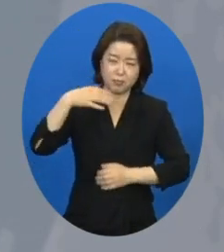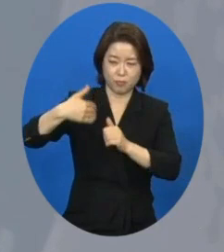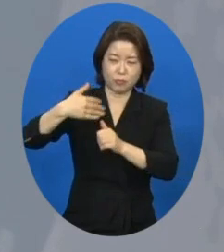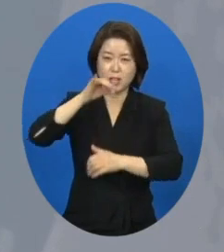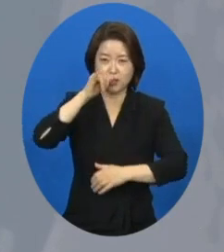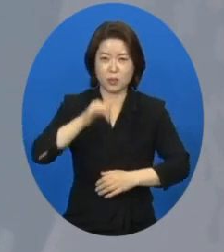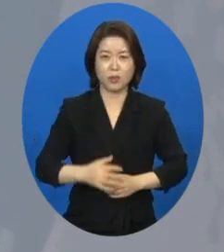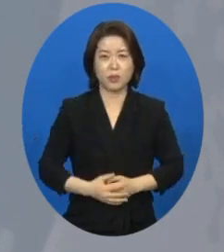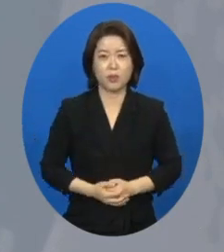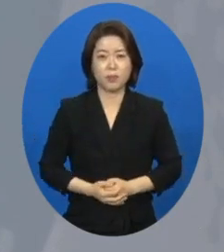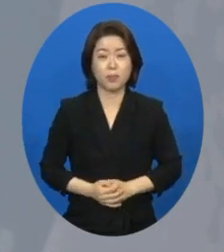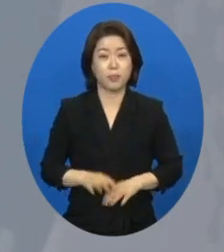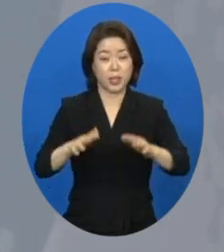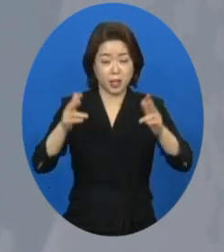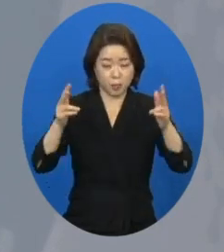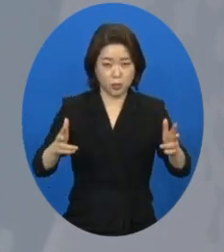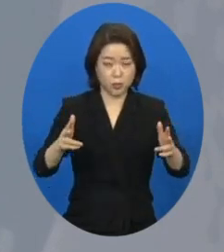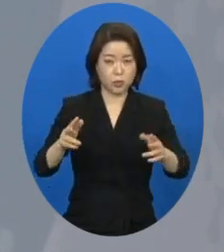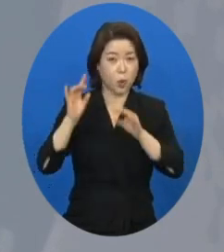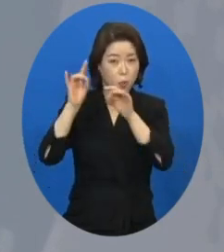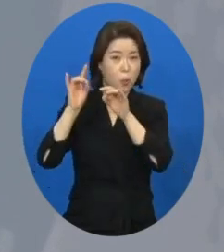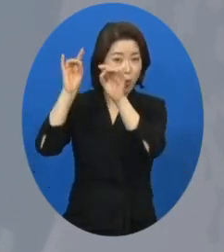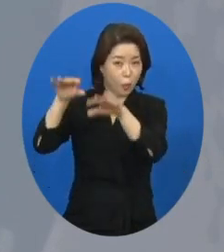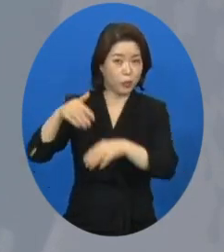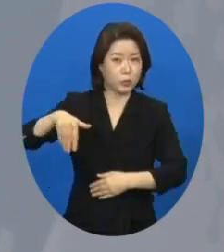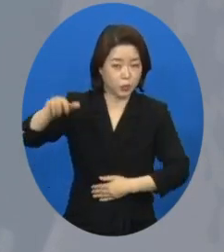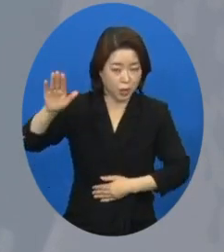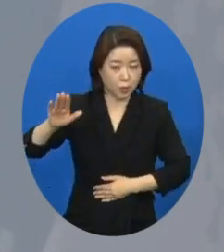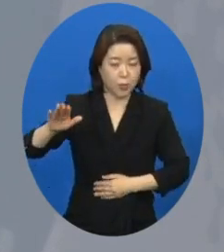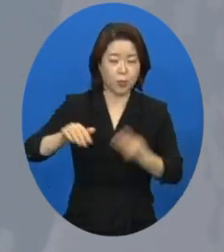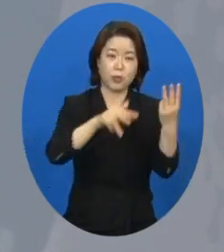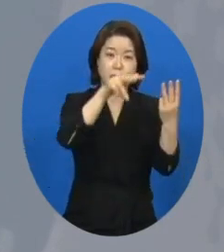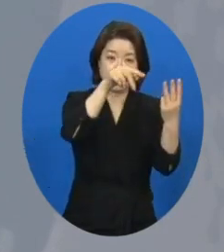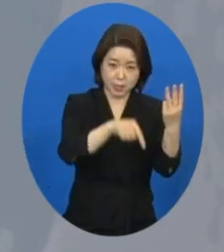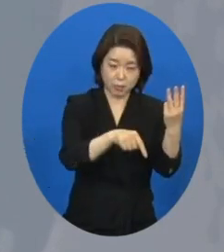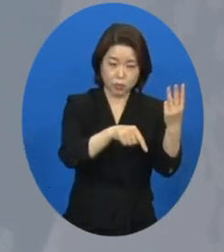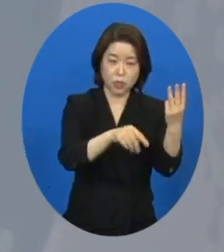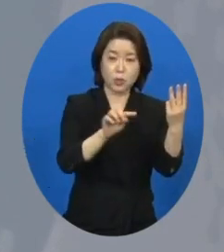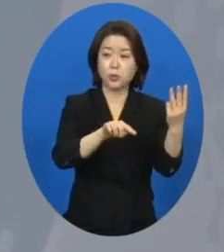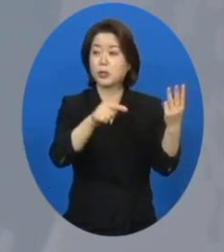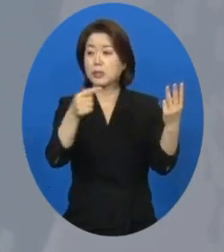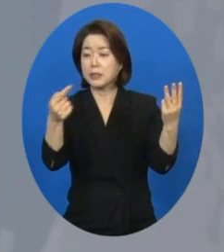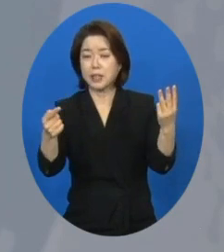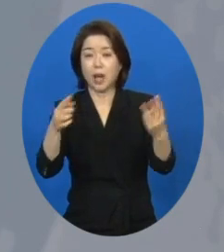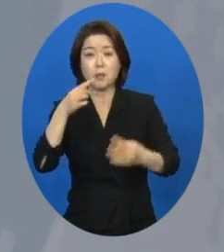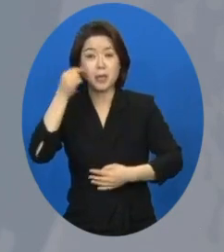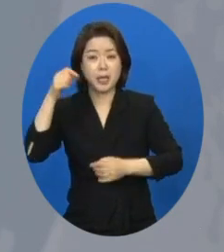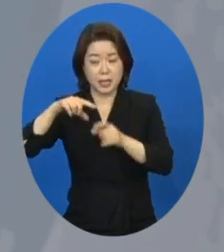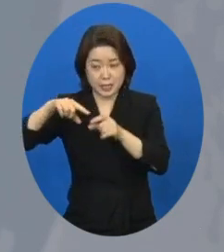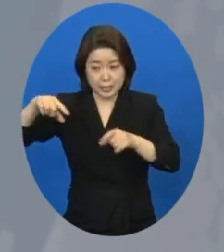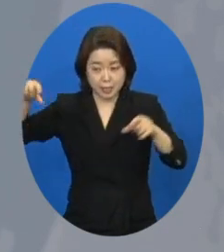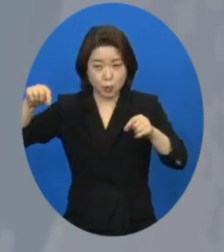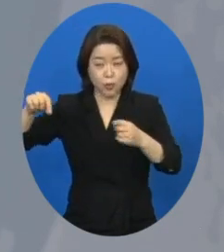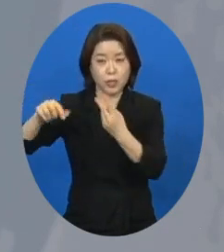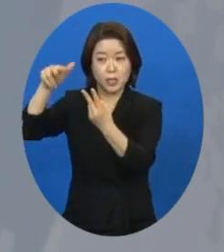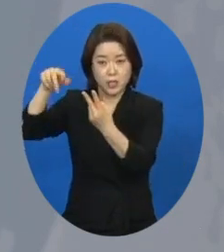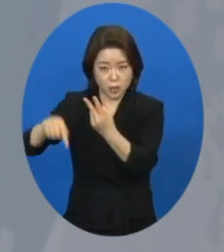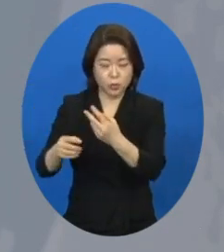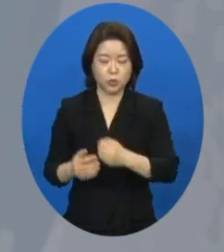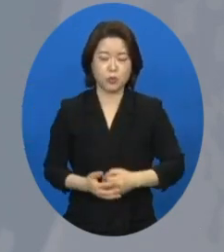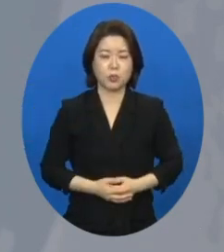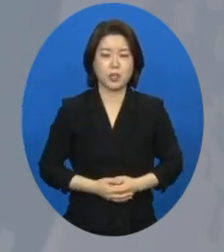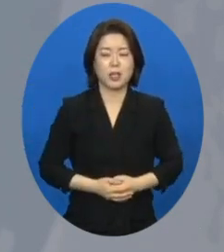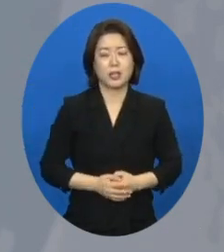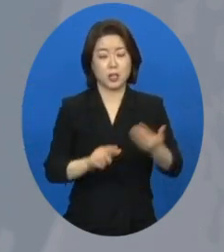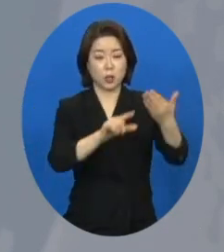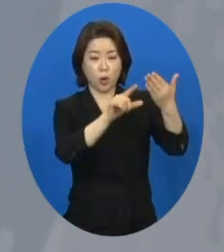이제 이번 주간에 호주에 가서 3주간 그리고 일본에 가서 또 2주간 9월 한 달